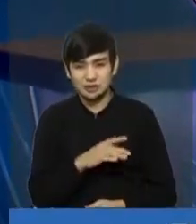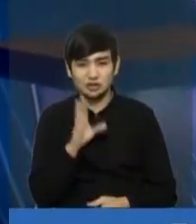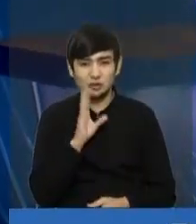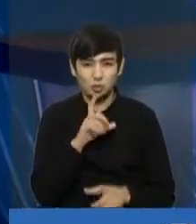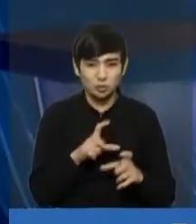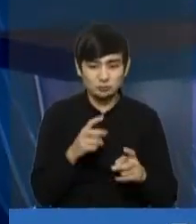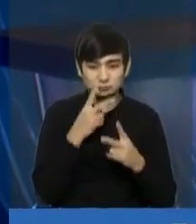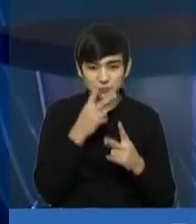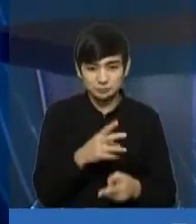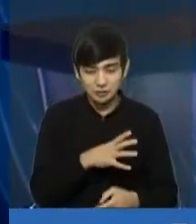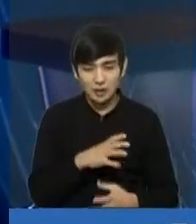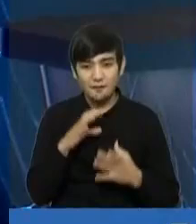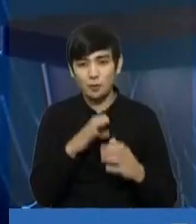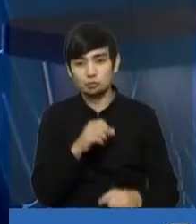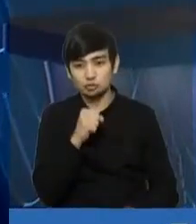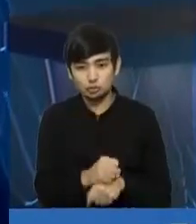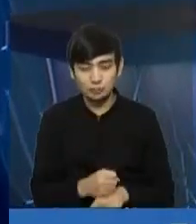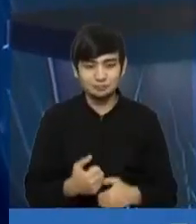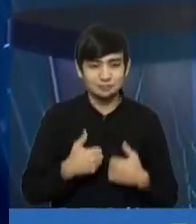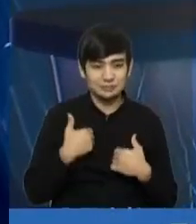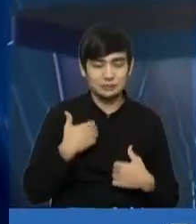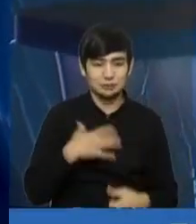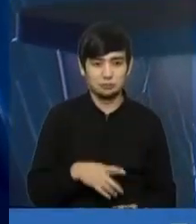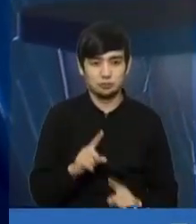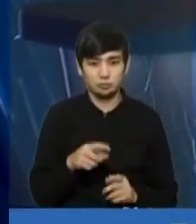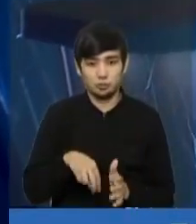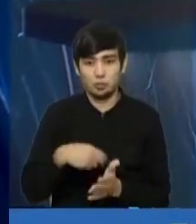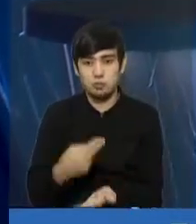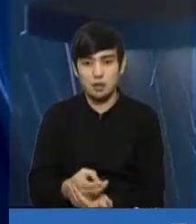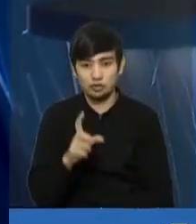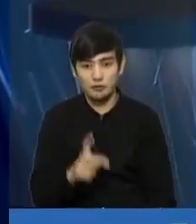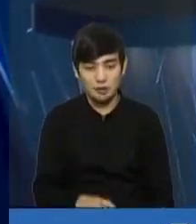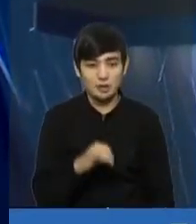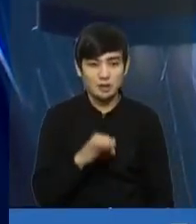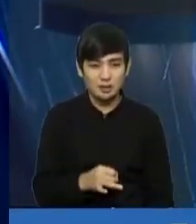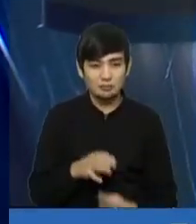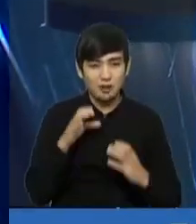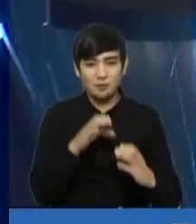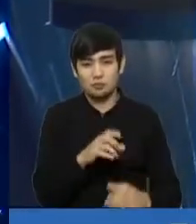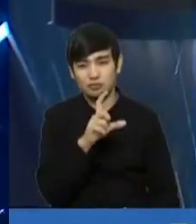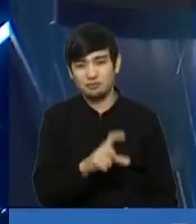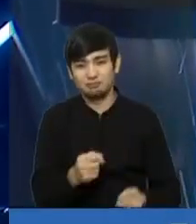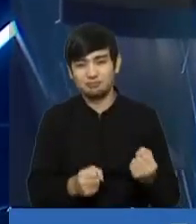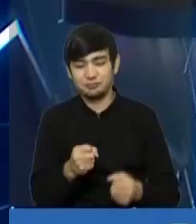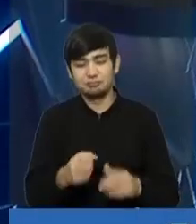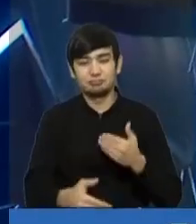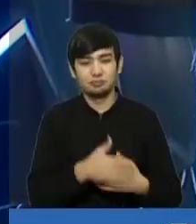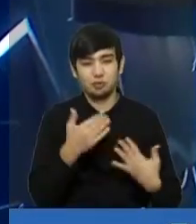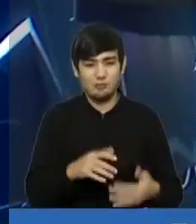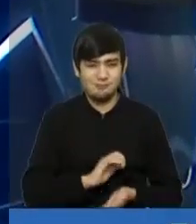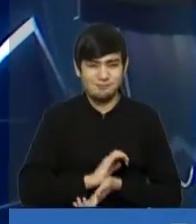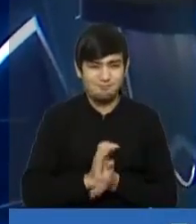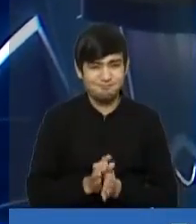тұра автобусты тоқтатуға тырыспаған. Осы оқиғадан кейін қоғамдық көліктің жүргізушісі жазаланды. Адамдарды лық